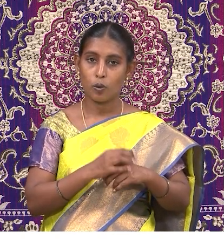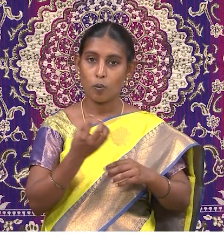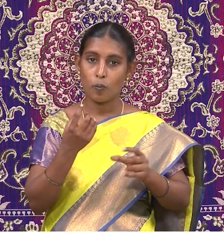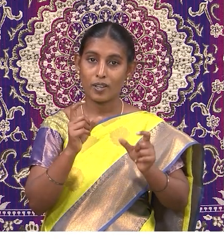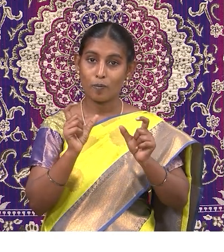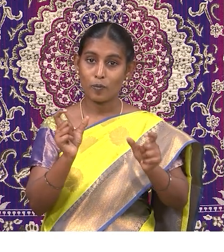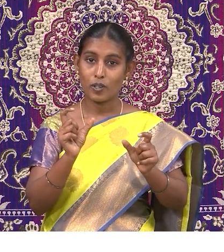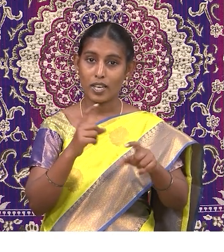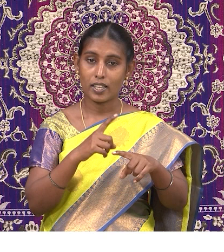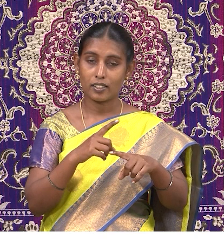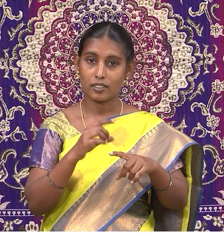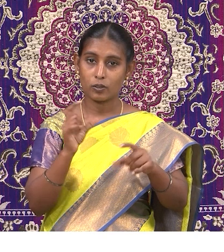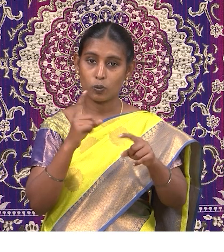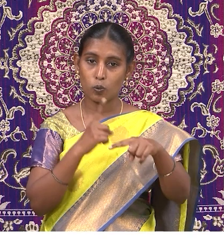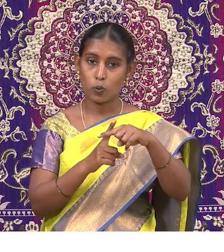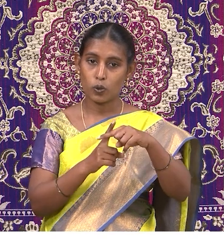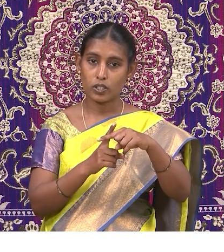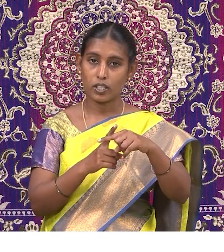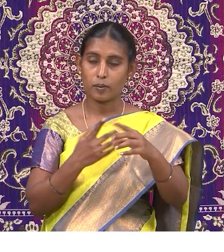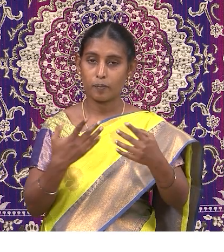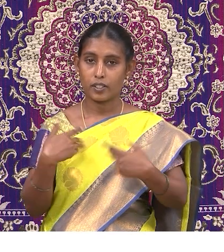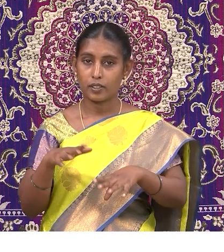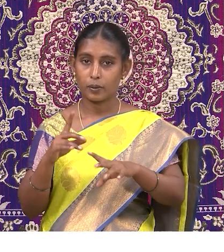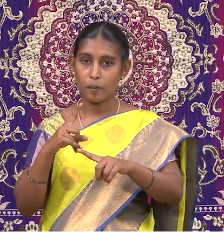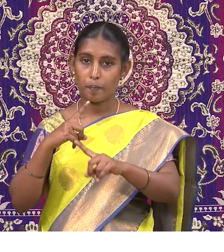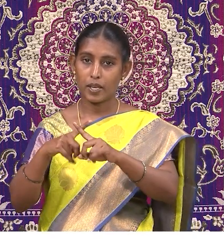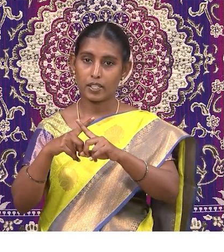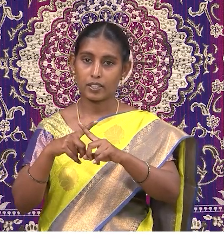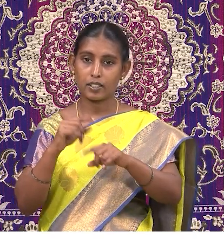மூலங்களின் கூடுதல் மற்றும் பெருக்கற் பலன் முறையே